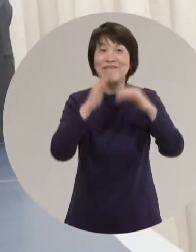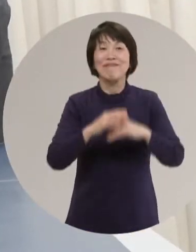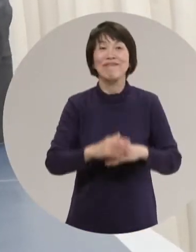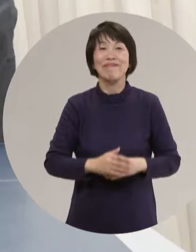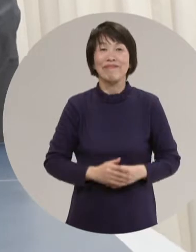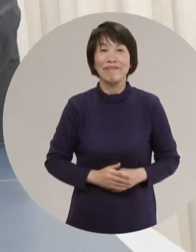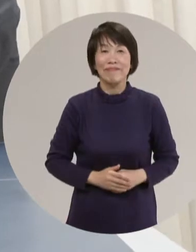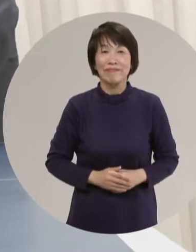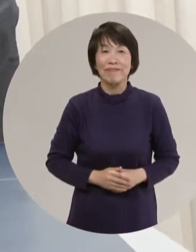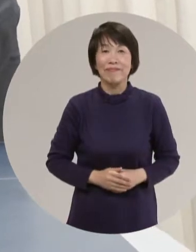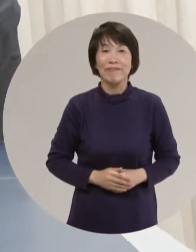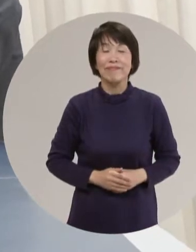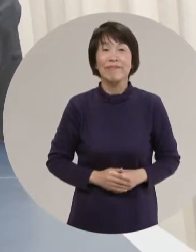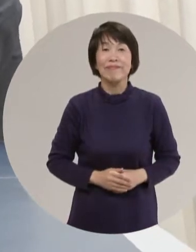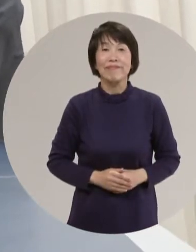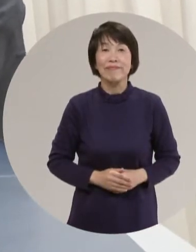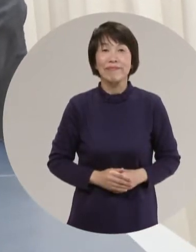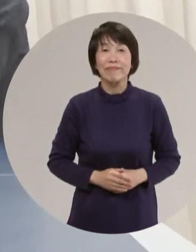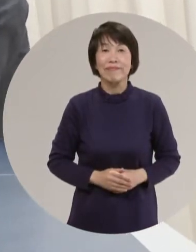結構よく連絡して、